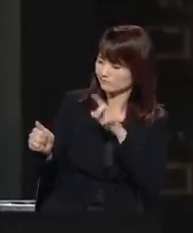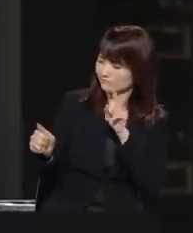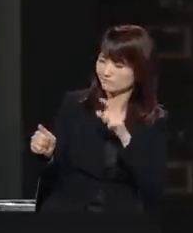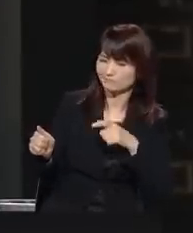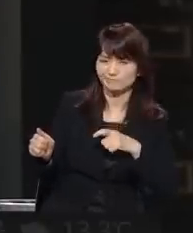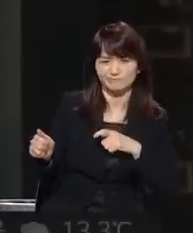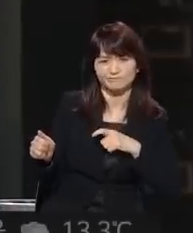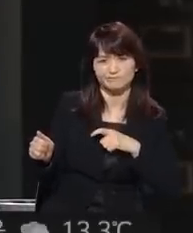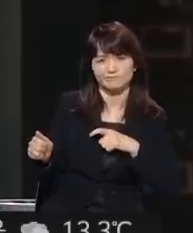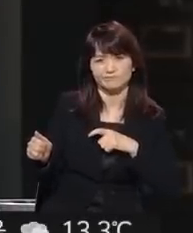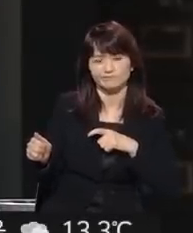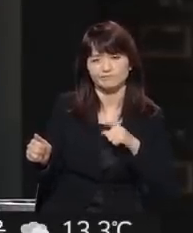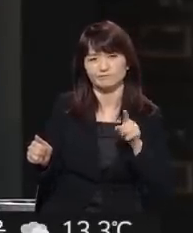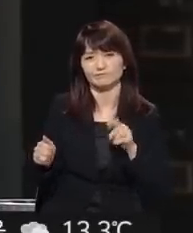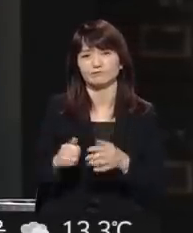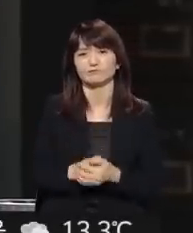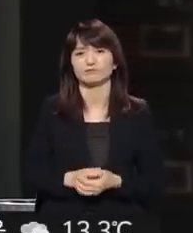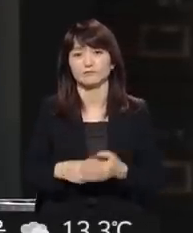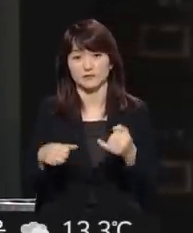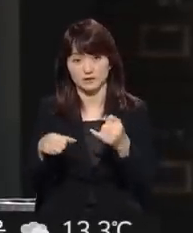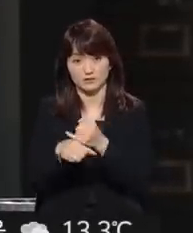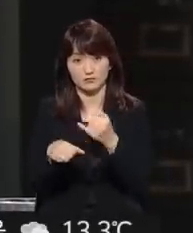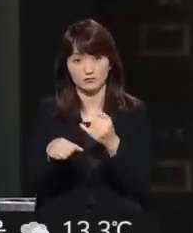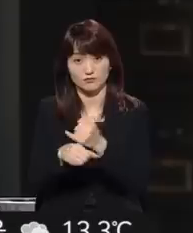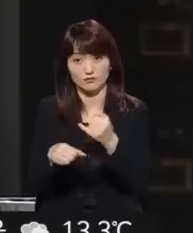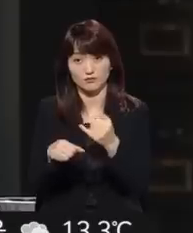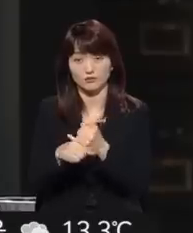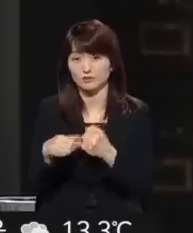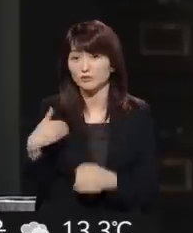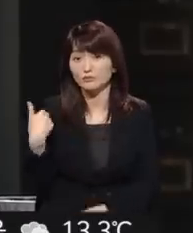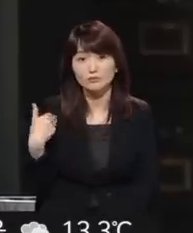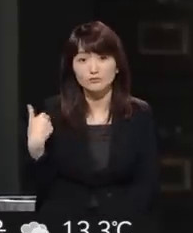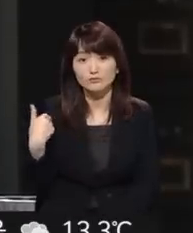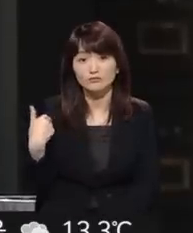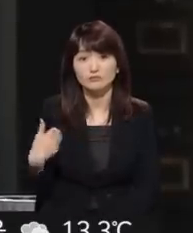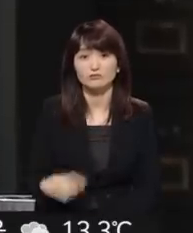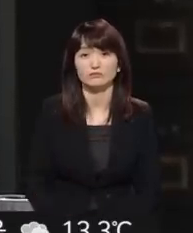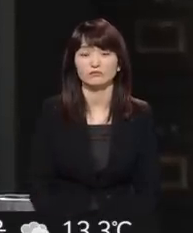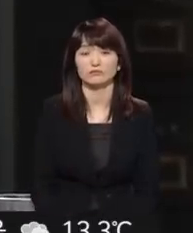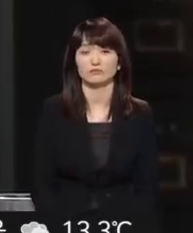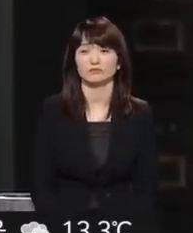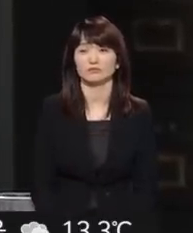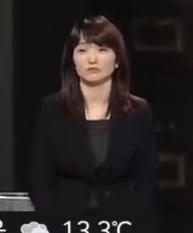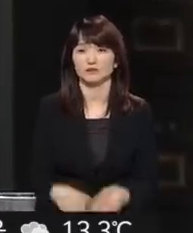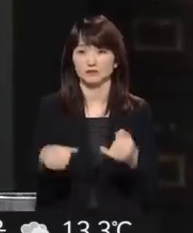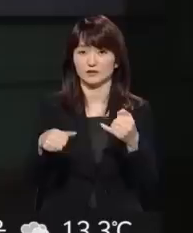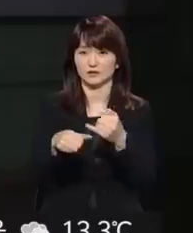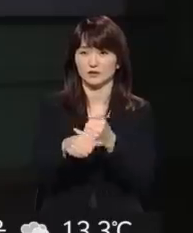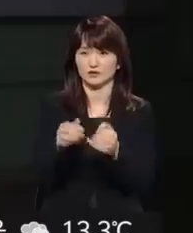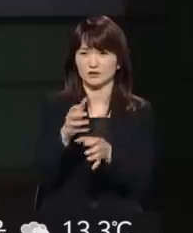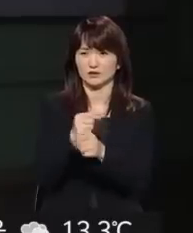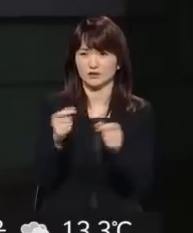같습니다 안에 입장에서는 자 그런데 연애할 때는 왜 이걸 눈치를 좀 못 챘을 것 같아요